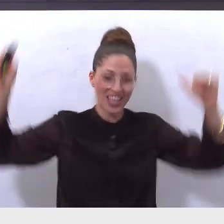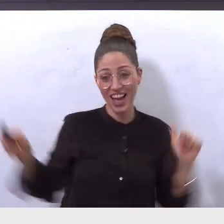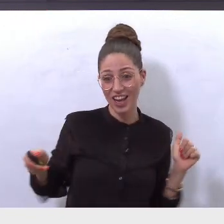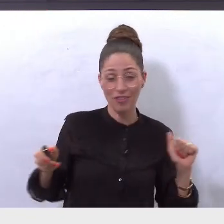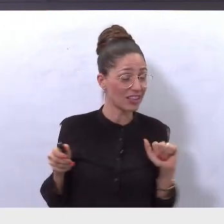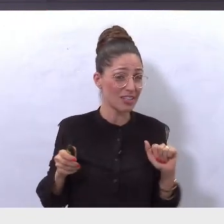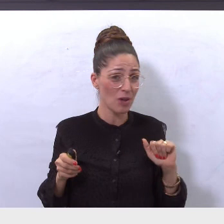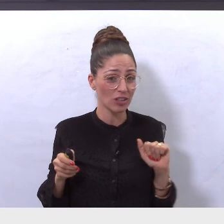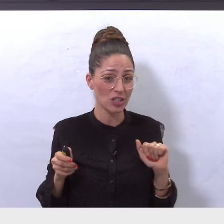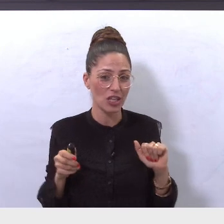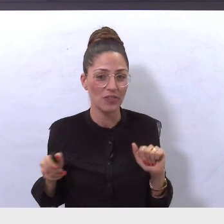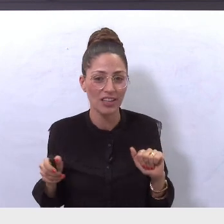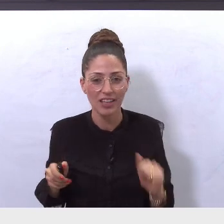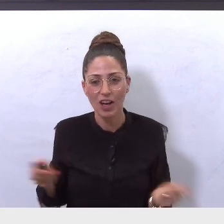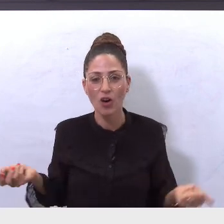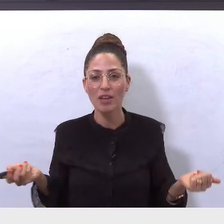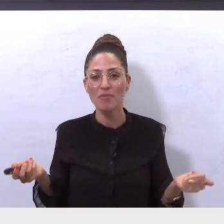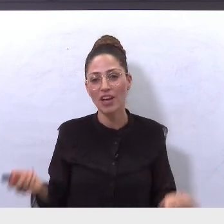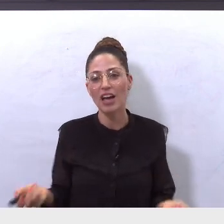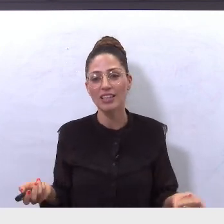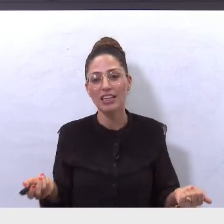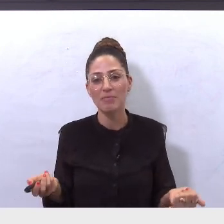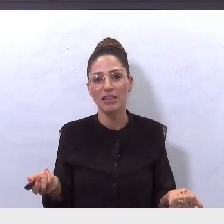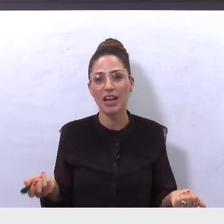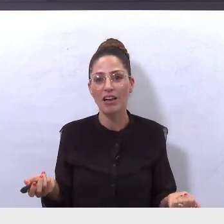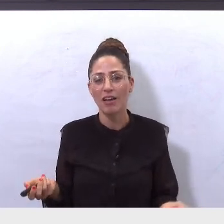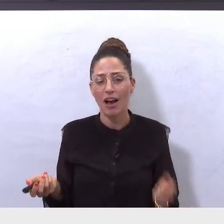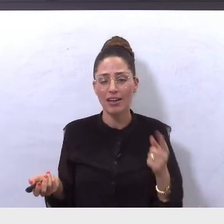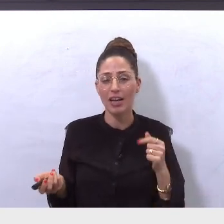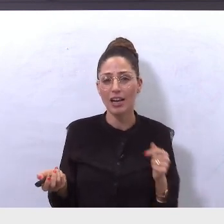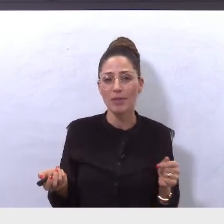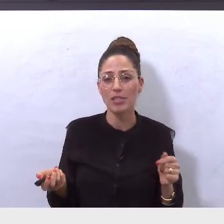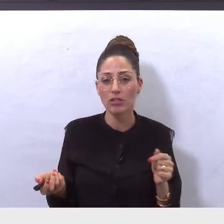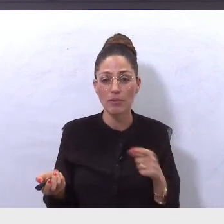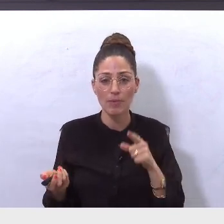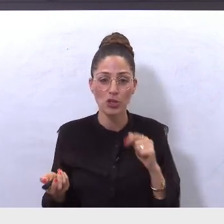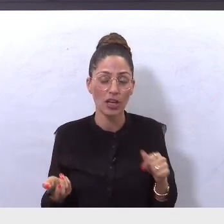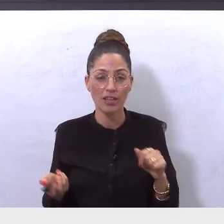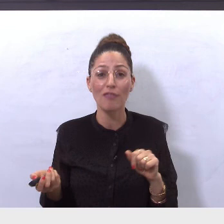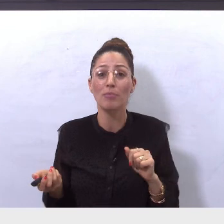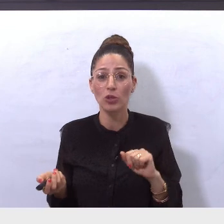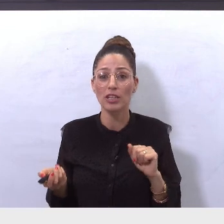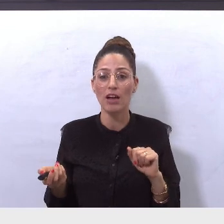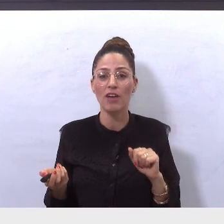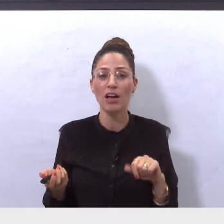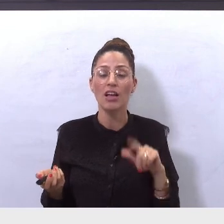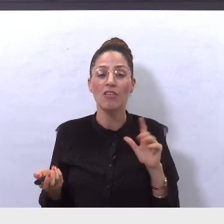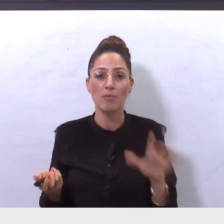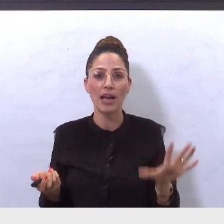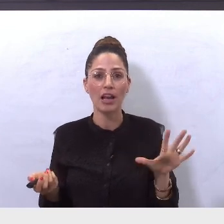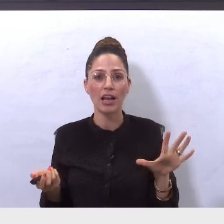יש, מגיע לי, עבדתי על זה מאוד קשה. רואים? וכך יצרתי מנדלה. אני אגלה לכם סוד, גם הבת שלי ראתה ומאוד